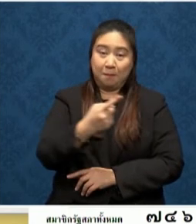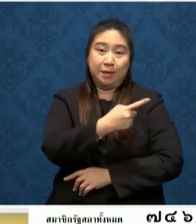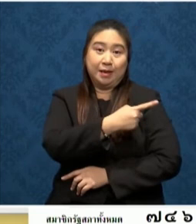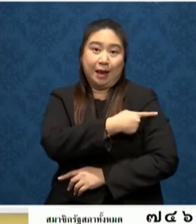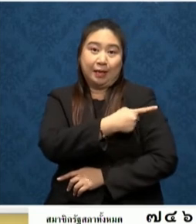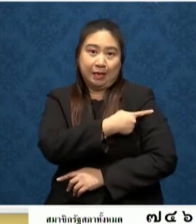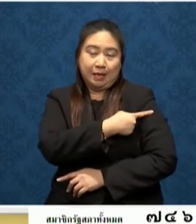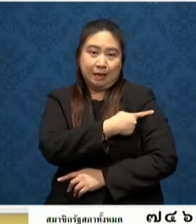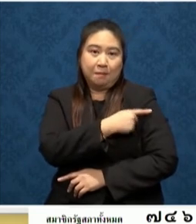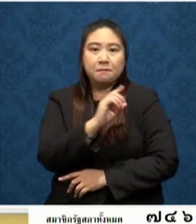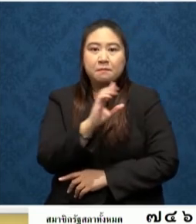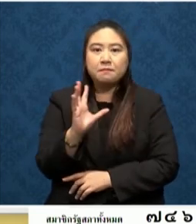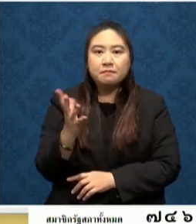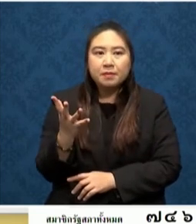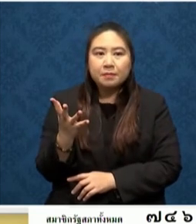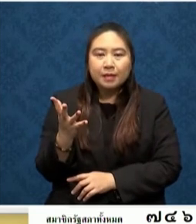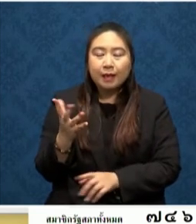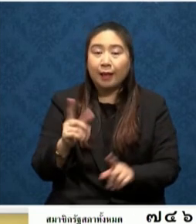ินยาตีมัมี